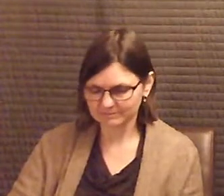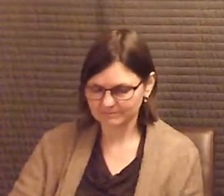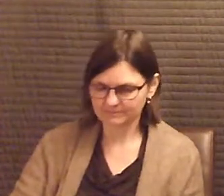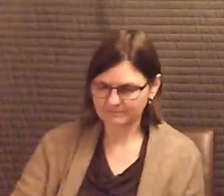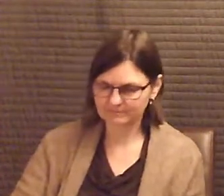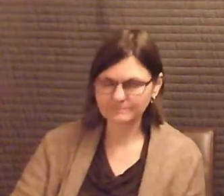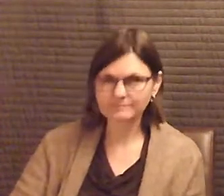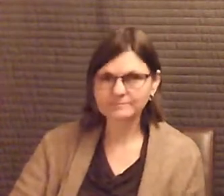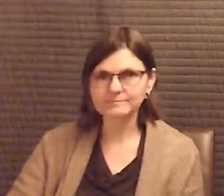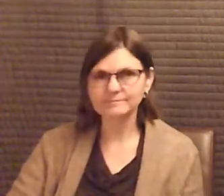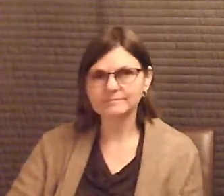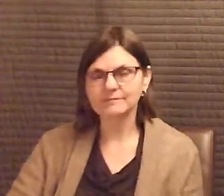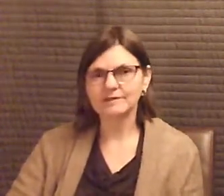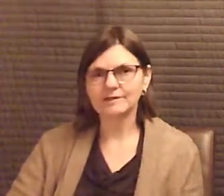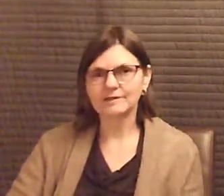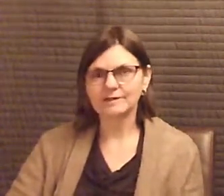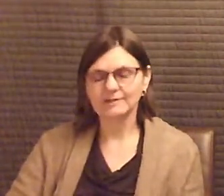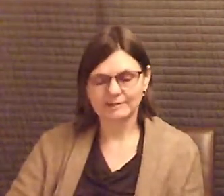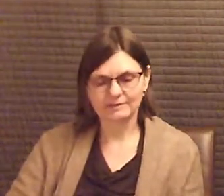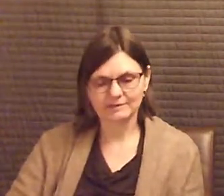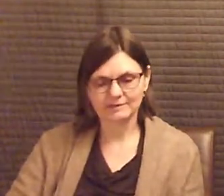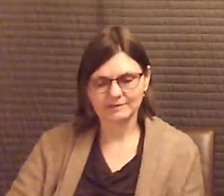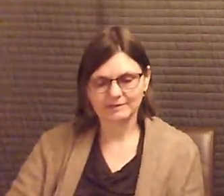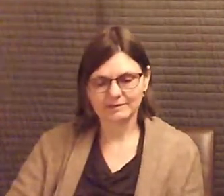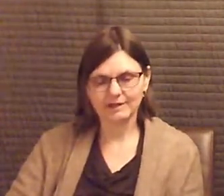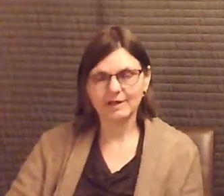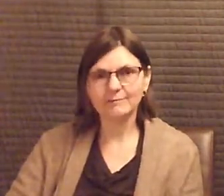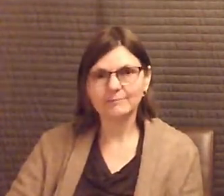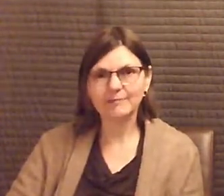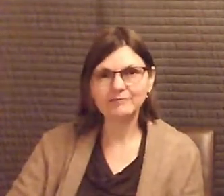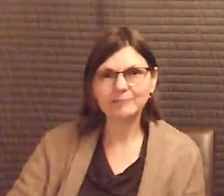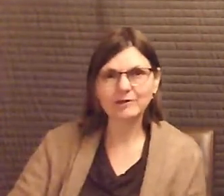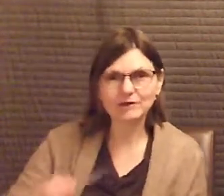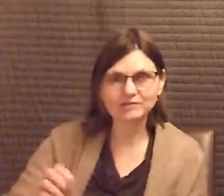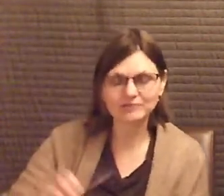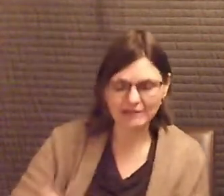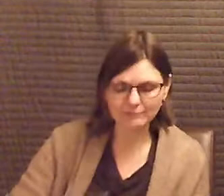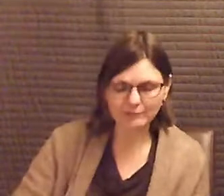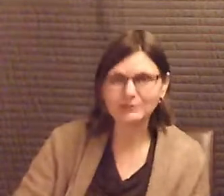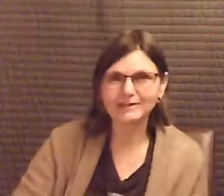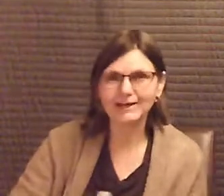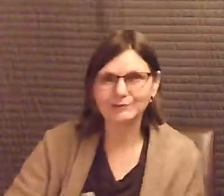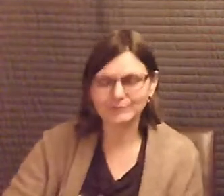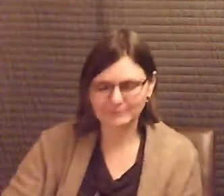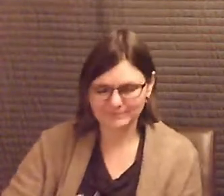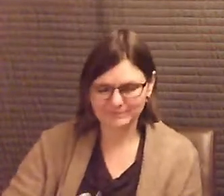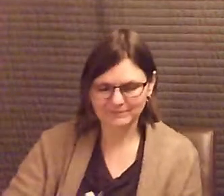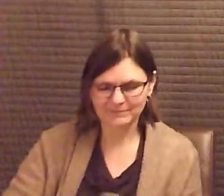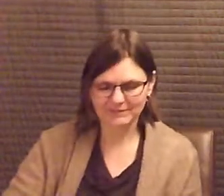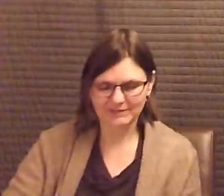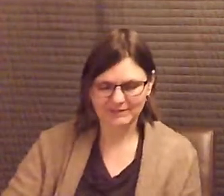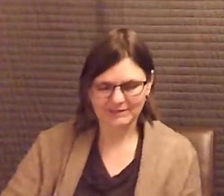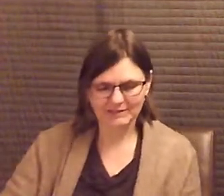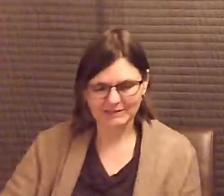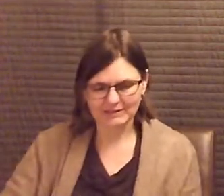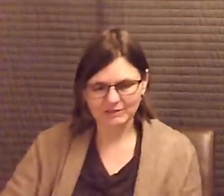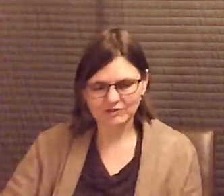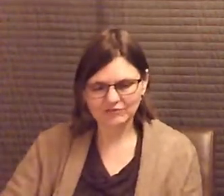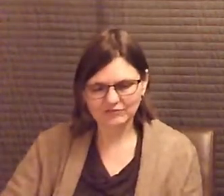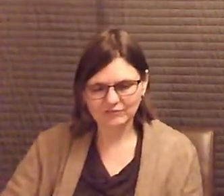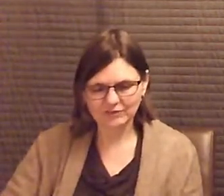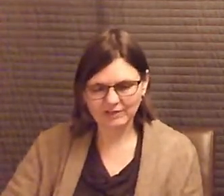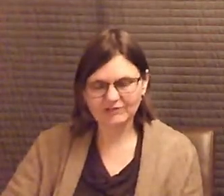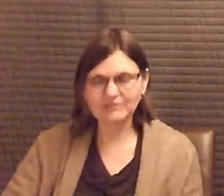oh my lord john te lopen omdat je lijdt bij johannes vaak nog niet klaar om slimme the charter